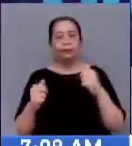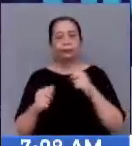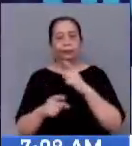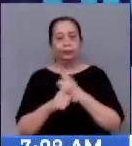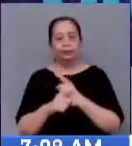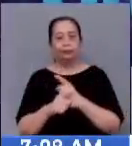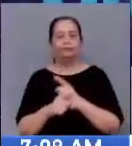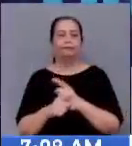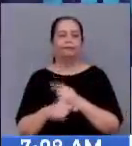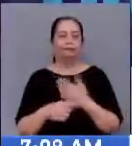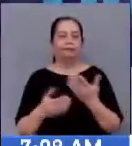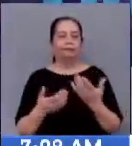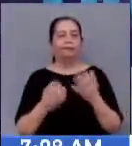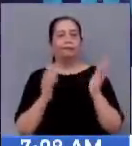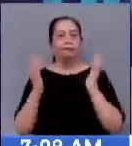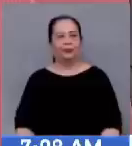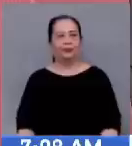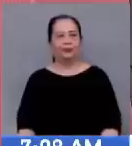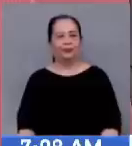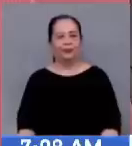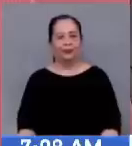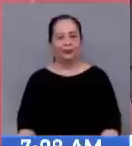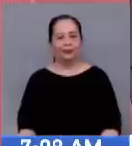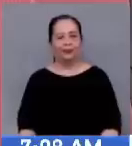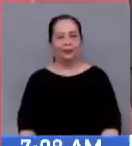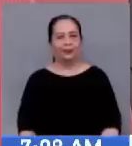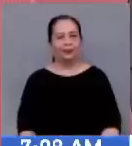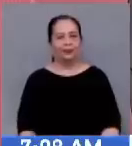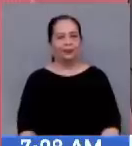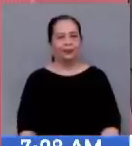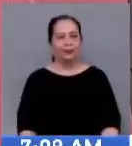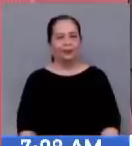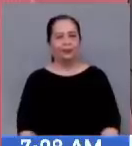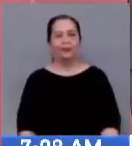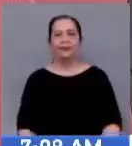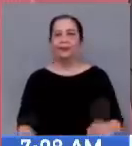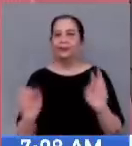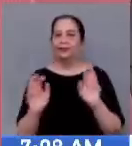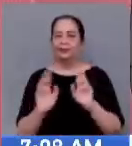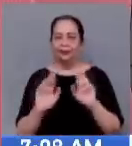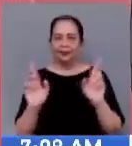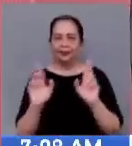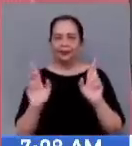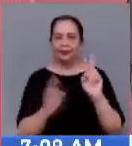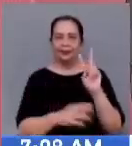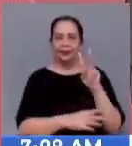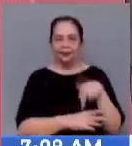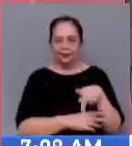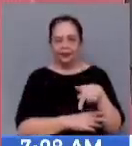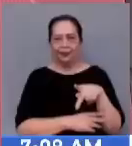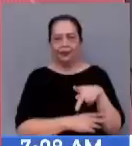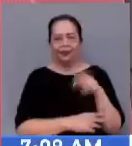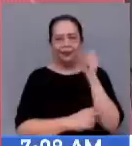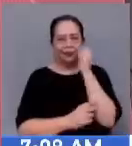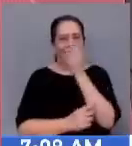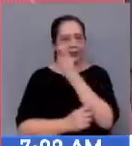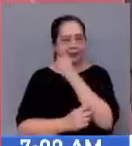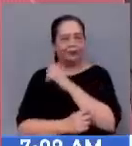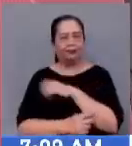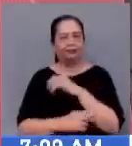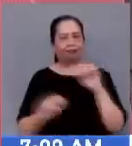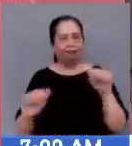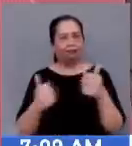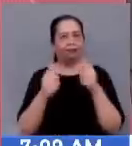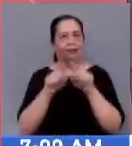ready. Serbisyong totoo ng GMA News. Pinaghahandaan daw ni Vice President-elect Sara Duterte ang malaking hamon bilang